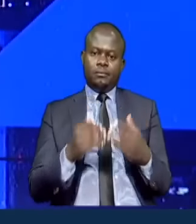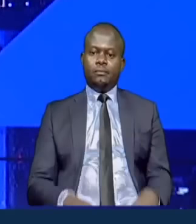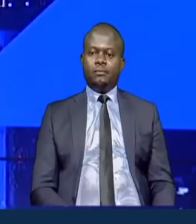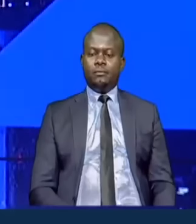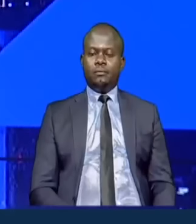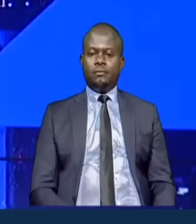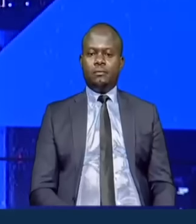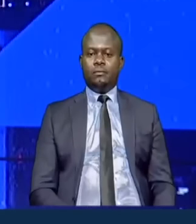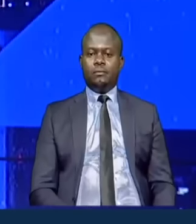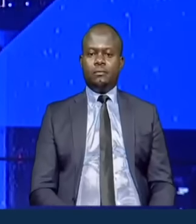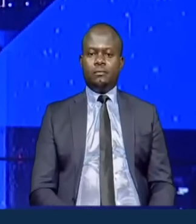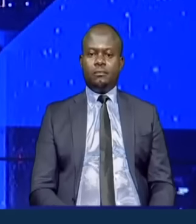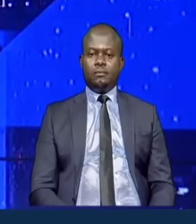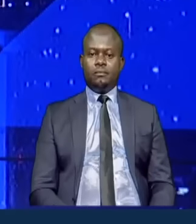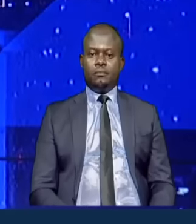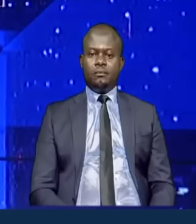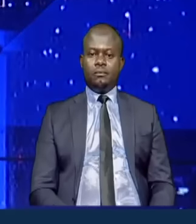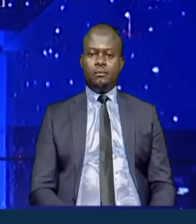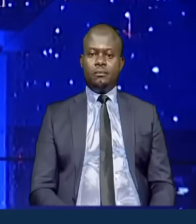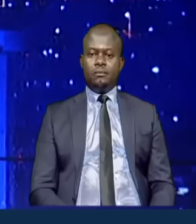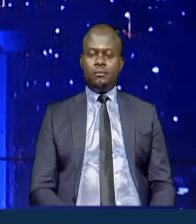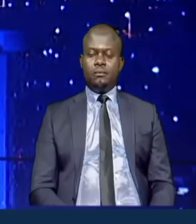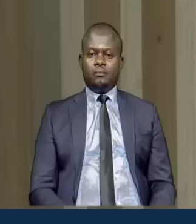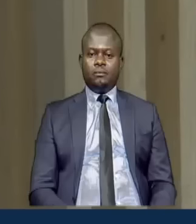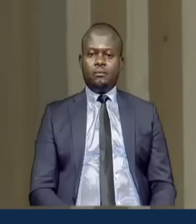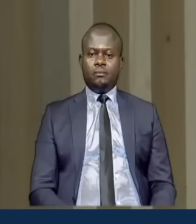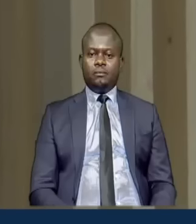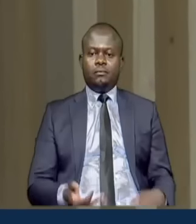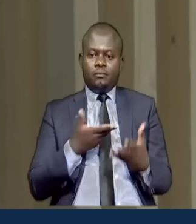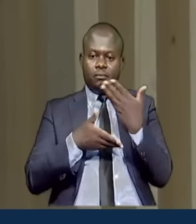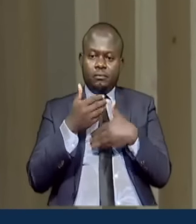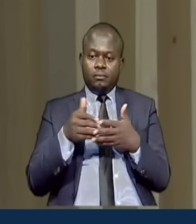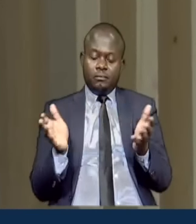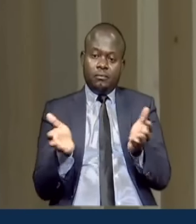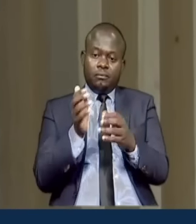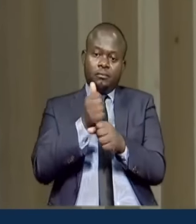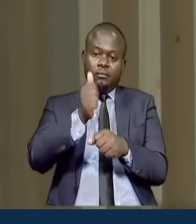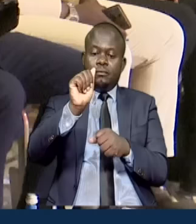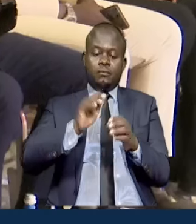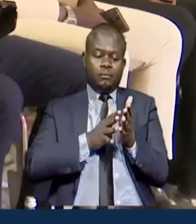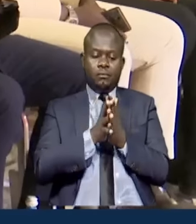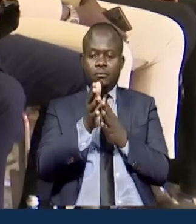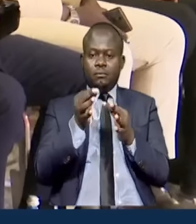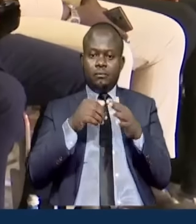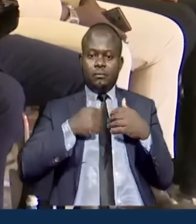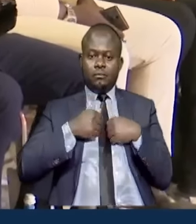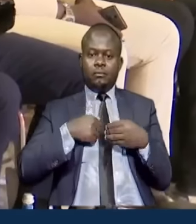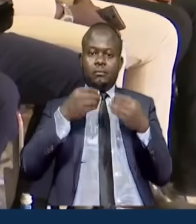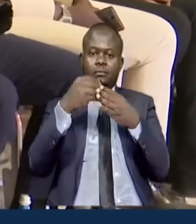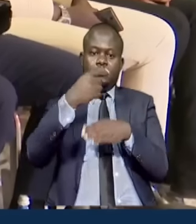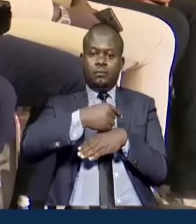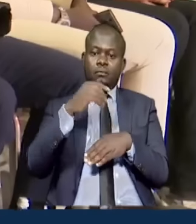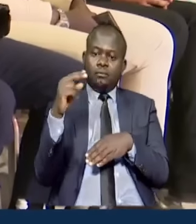na Pierre Celestin Gataraya. Ikiganiro gikangurira abikorera gushora imari mu Rwanda kiri mu byatanzwe ku munsi wa